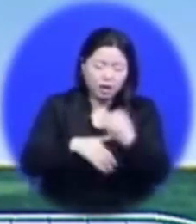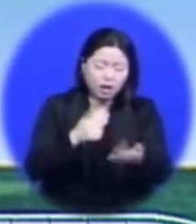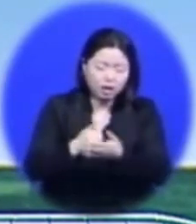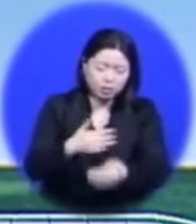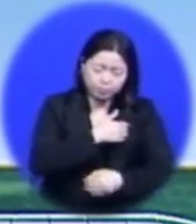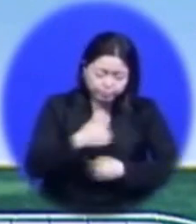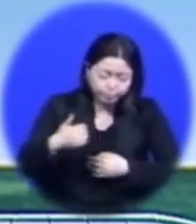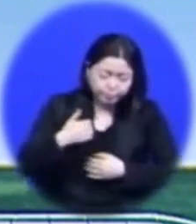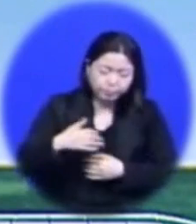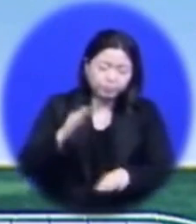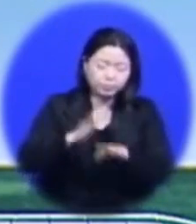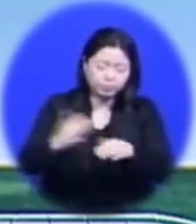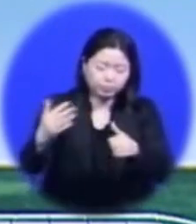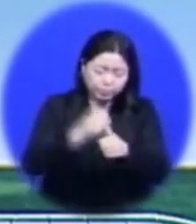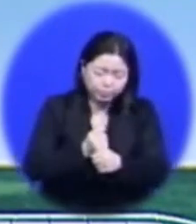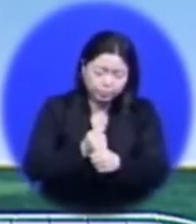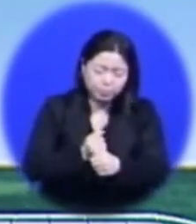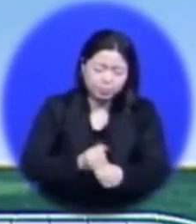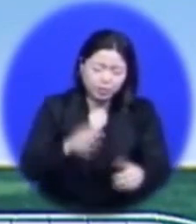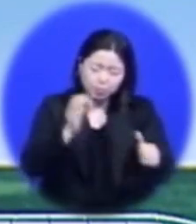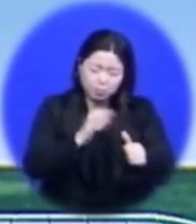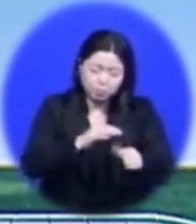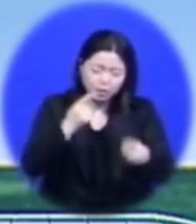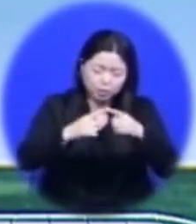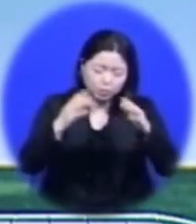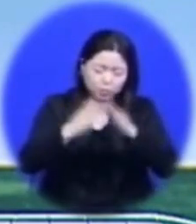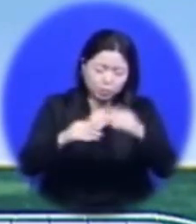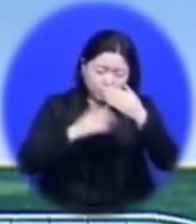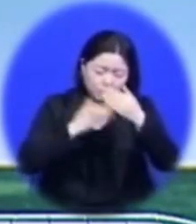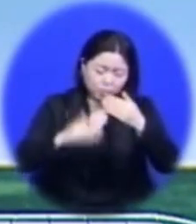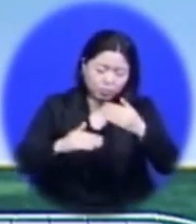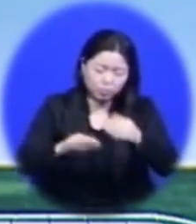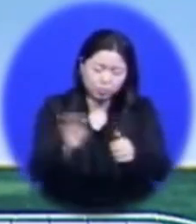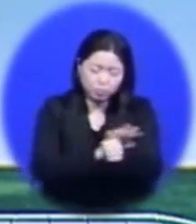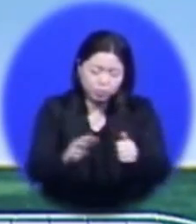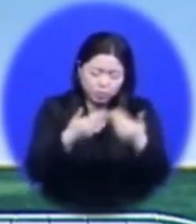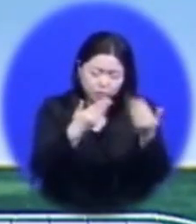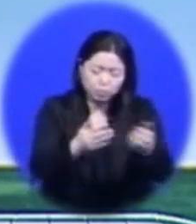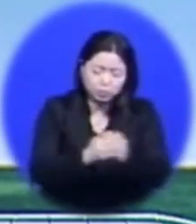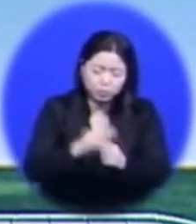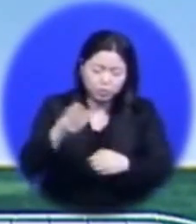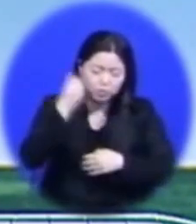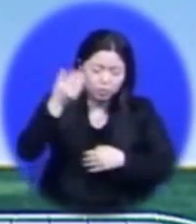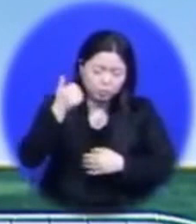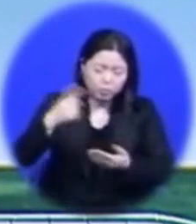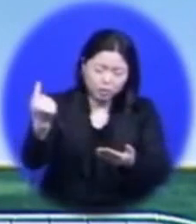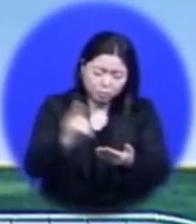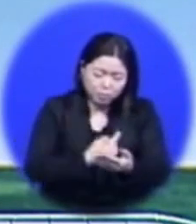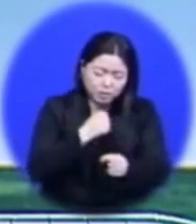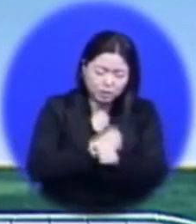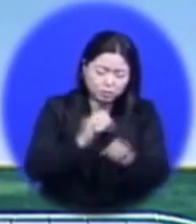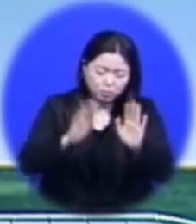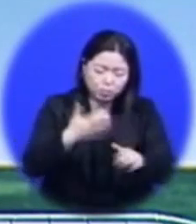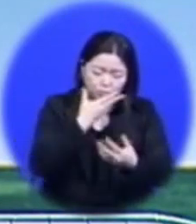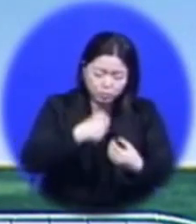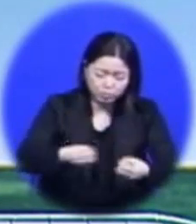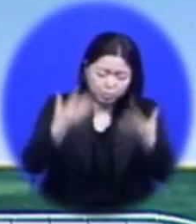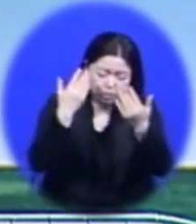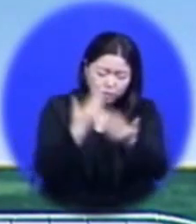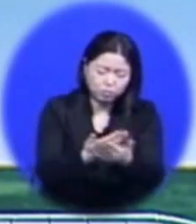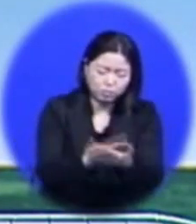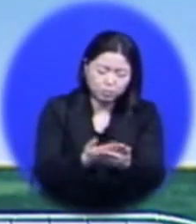손에 사로잡으시고 핍박당하는 교회의 성도들을 위로해 주시고 성령의 임재하심으로 오늘도 축복해